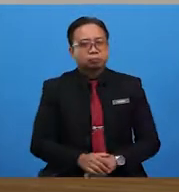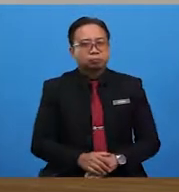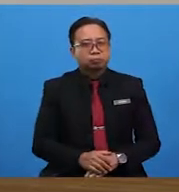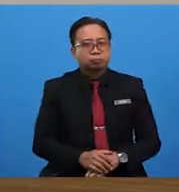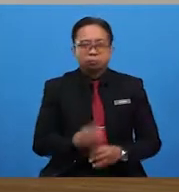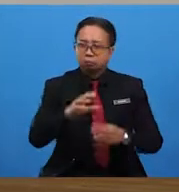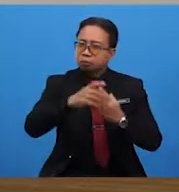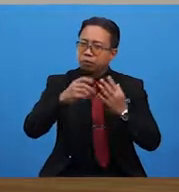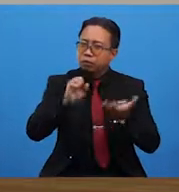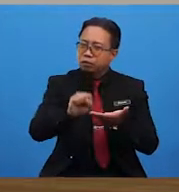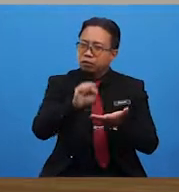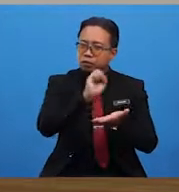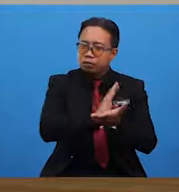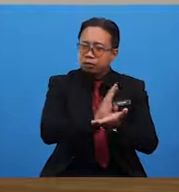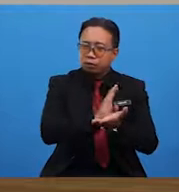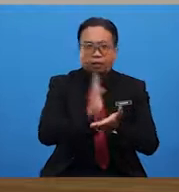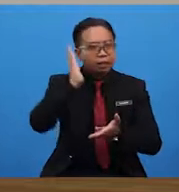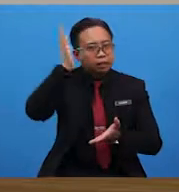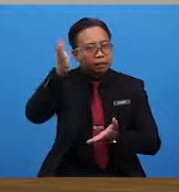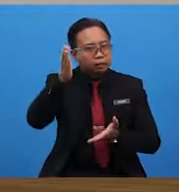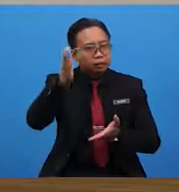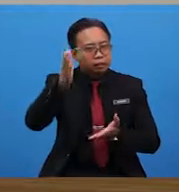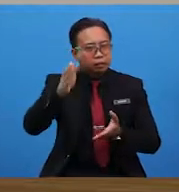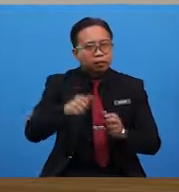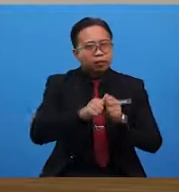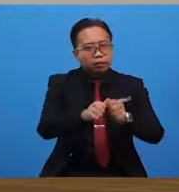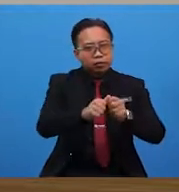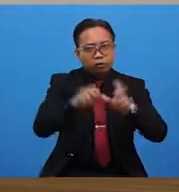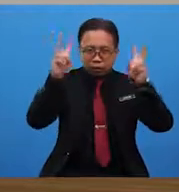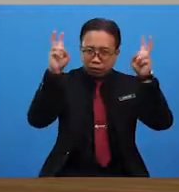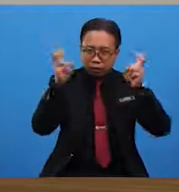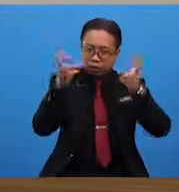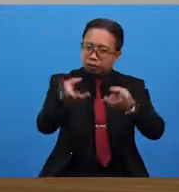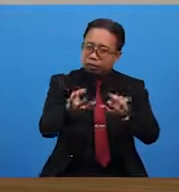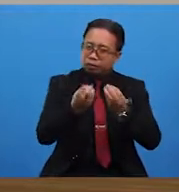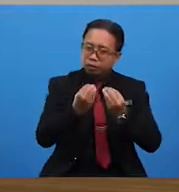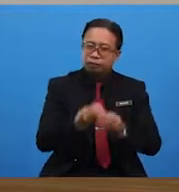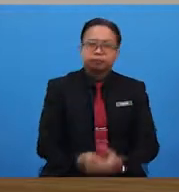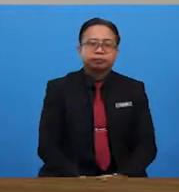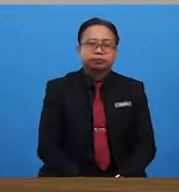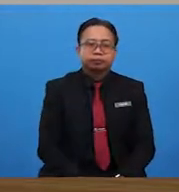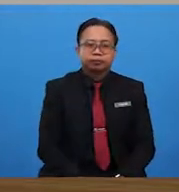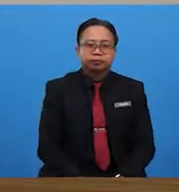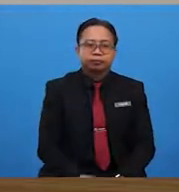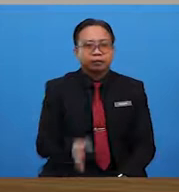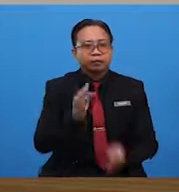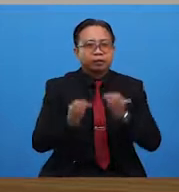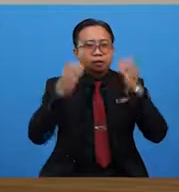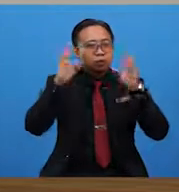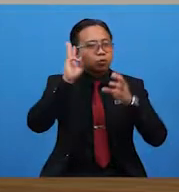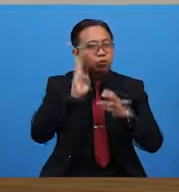yang bersesuaian pasti akan menepati tema yang dikehendaki Betul tak cek luarnya kalau cewek gue cakep